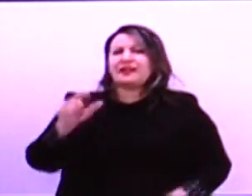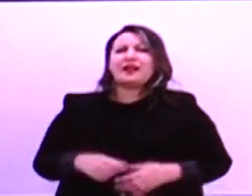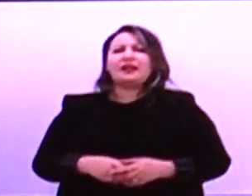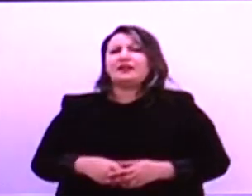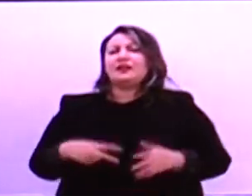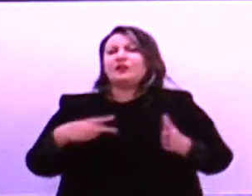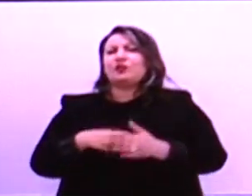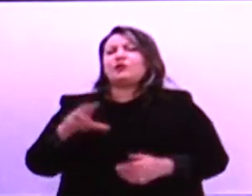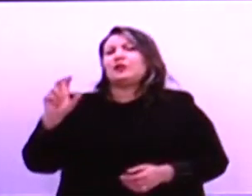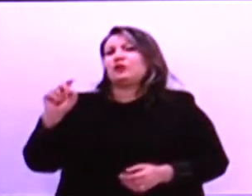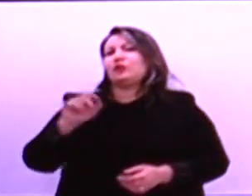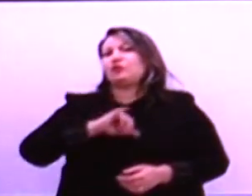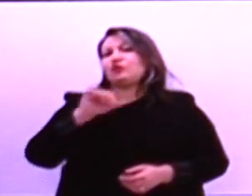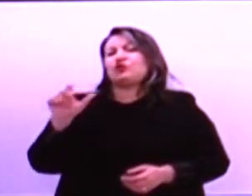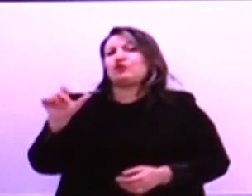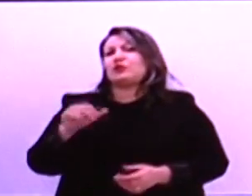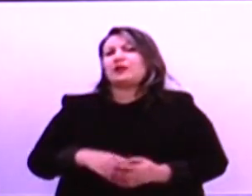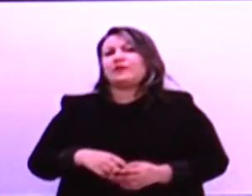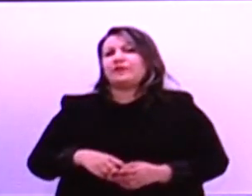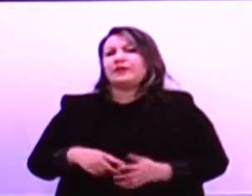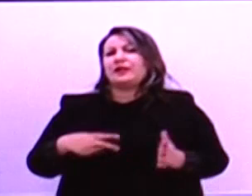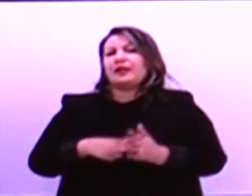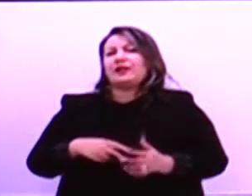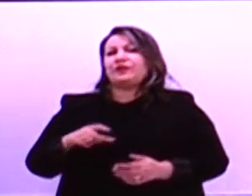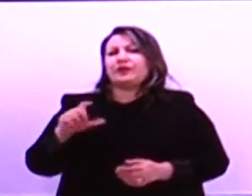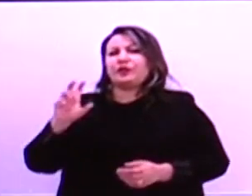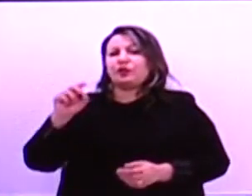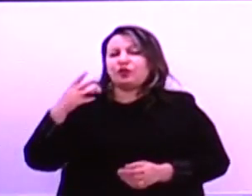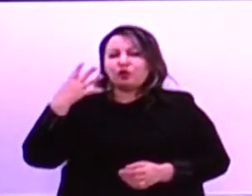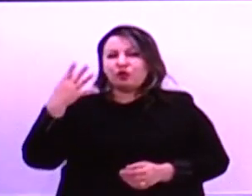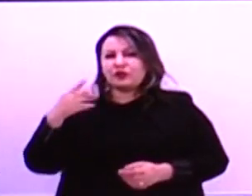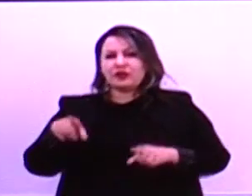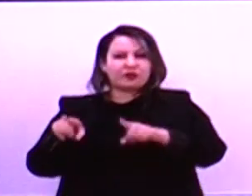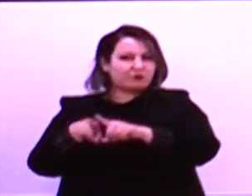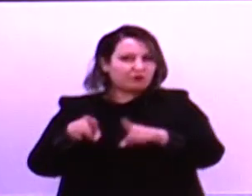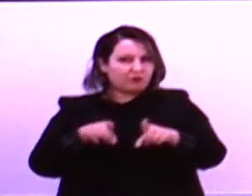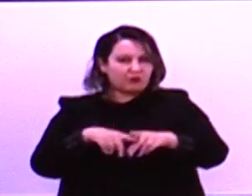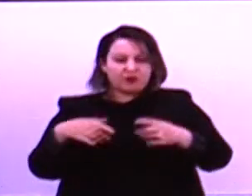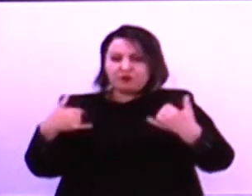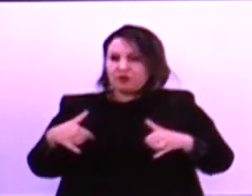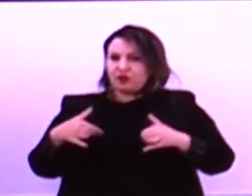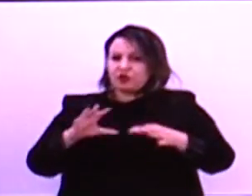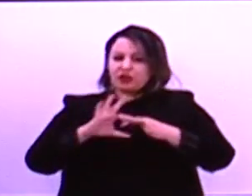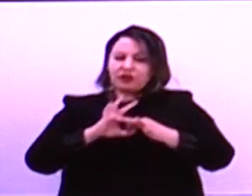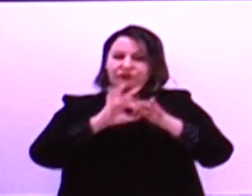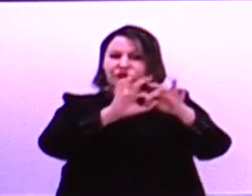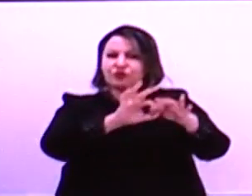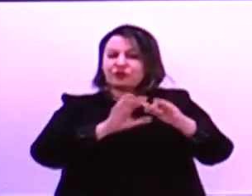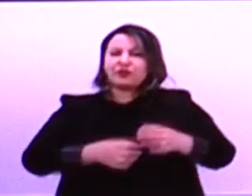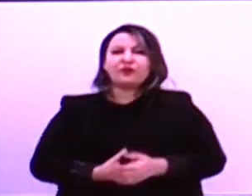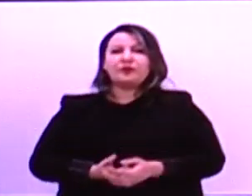سنه 2030 الى 2035. اذا نفس الشيء لازم احنا ثاني نرافقوا